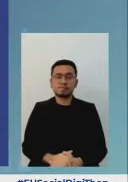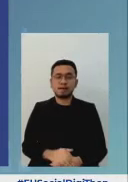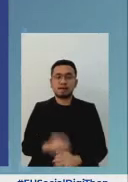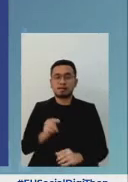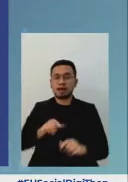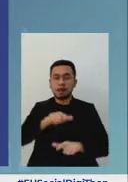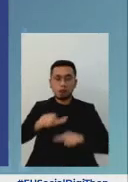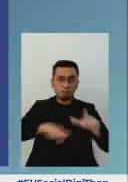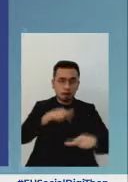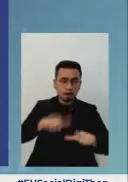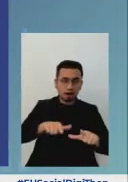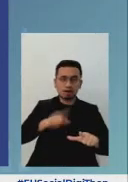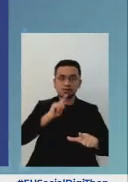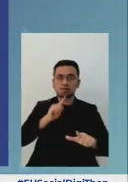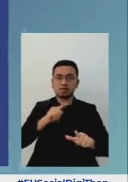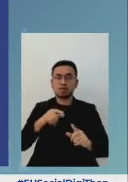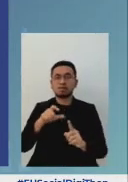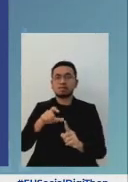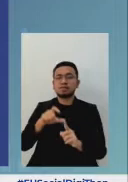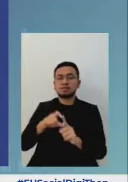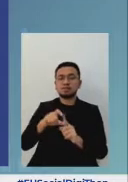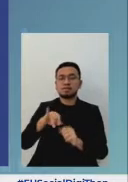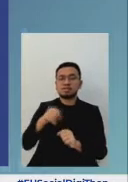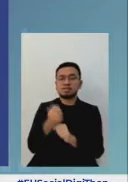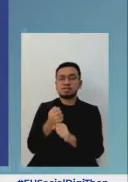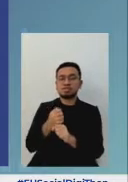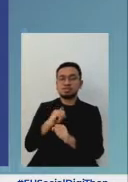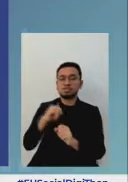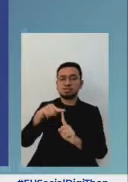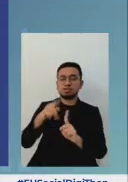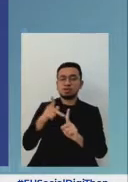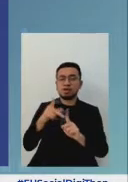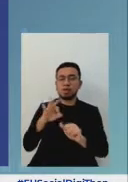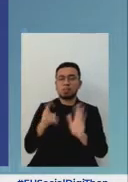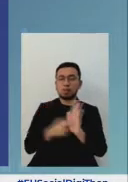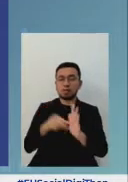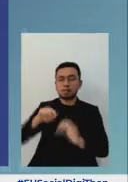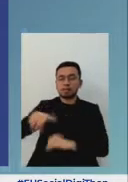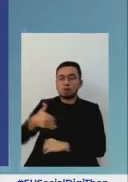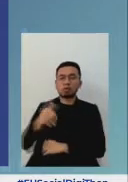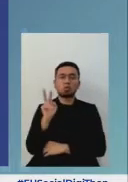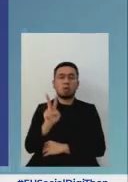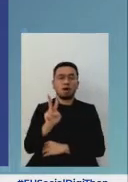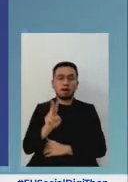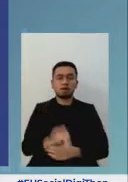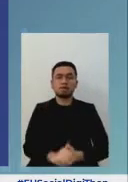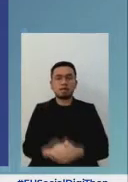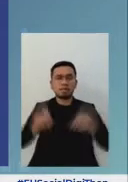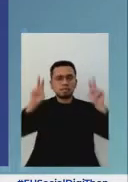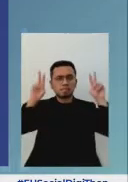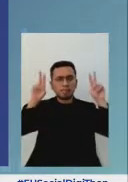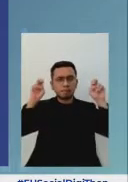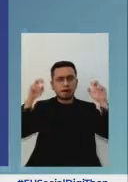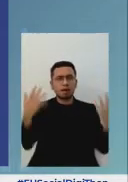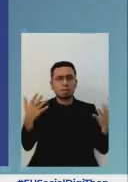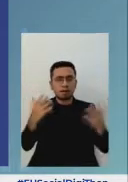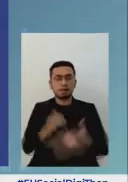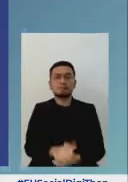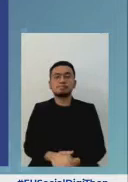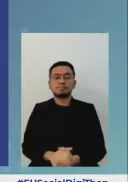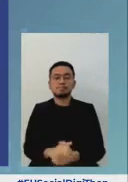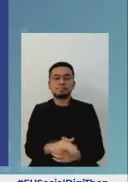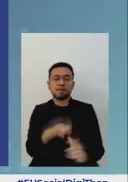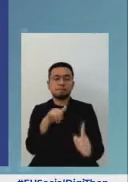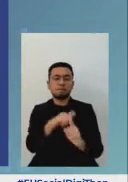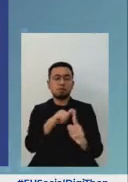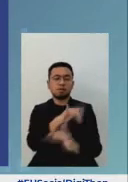Social Digiton. Tema yang diangkat tahun ini mengenai upaya untuk melawan perundungan secara digital